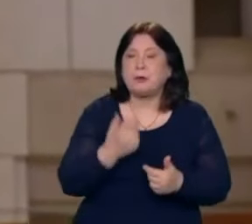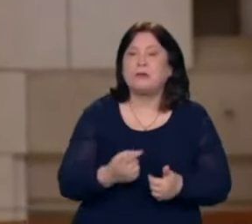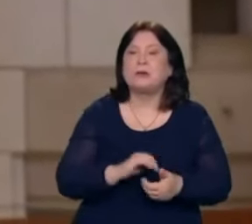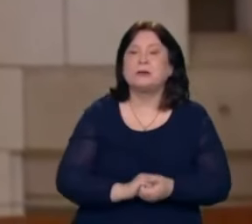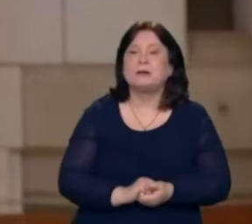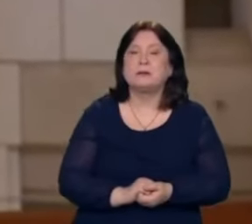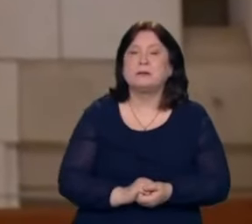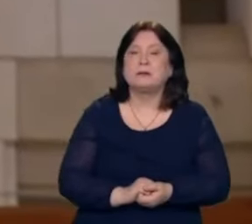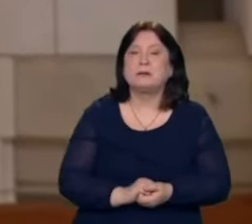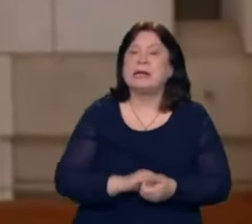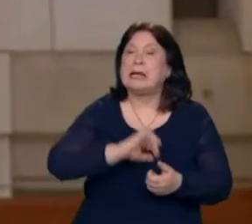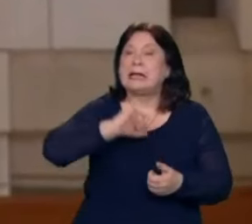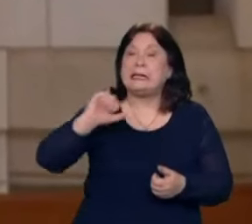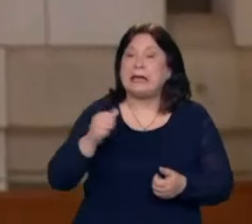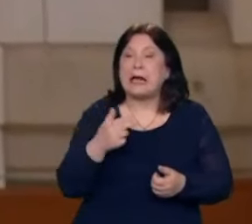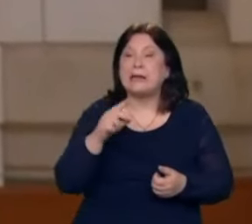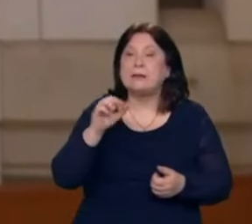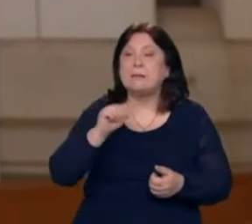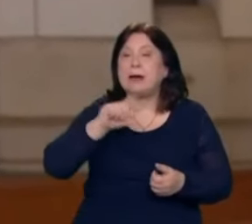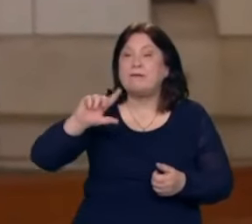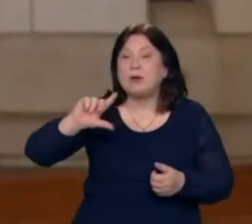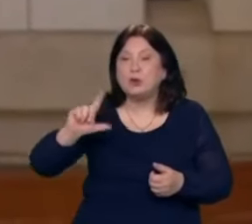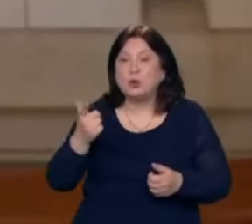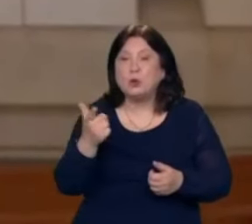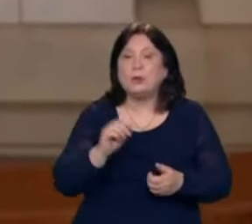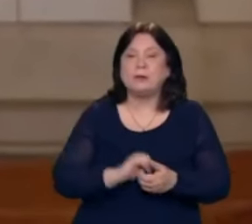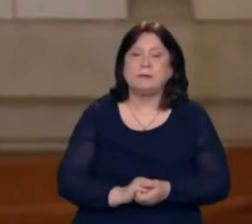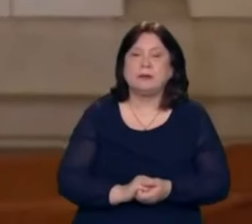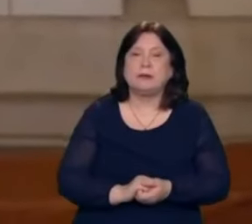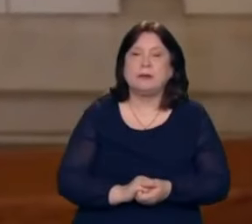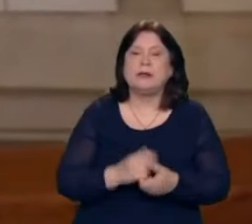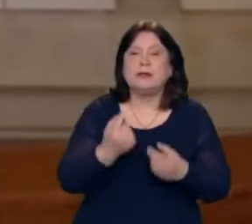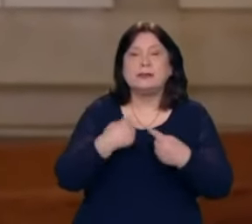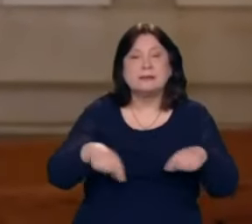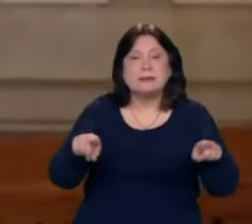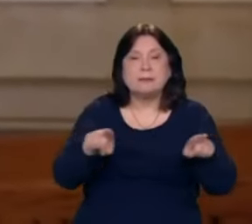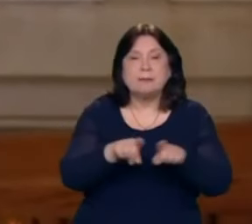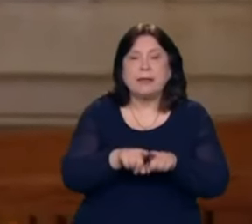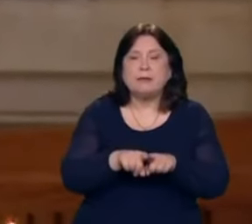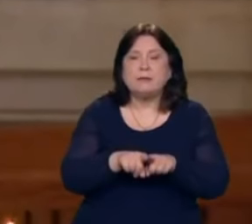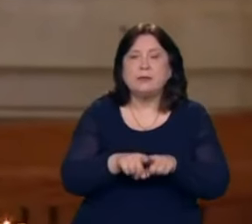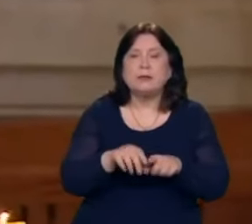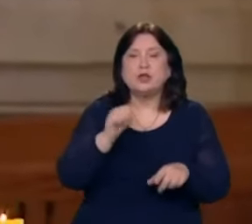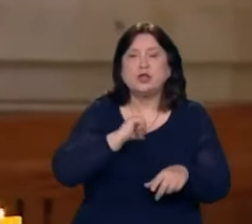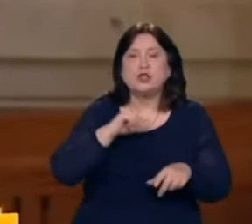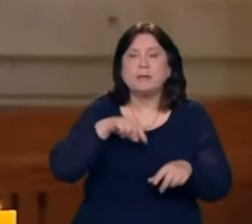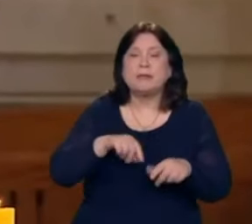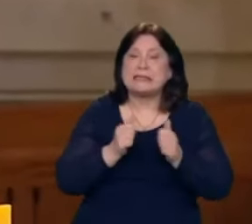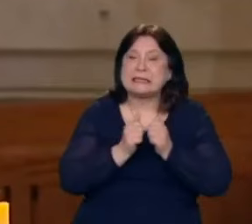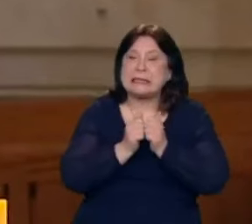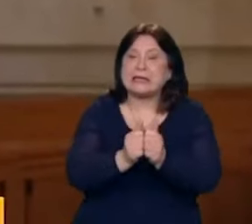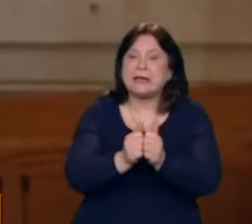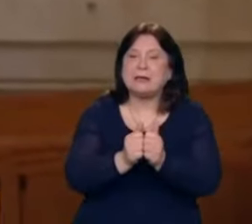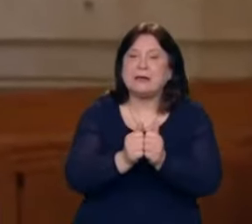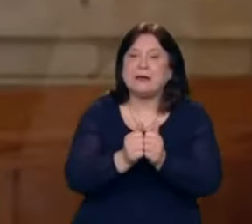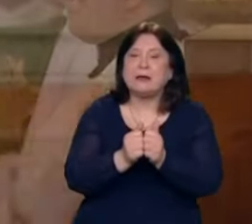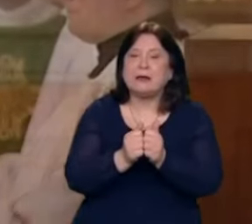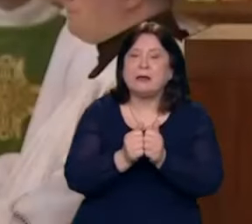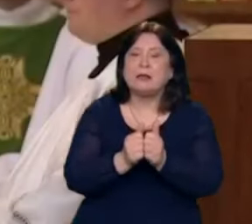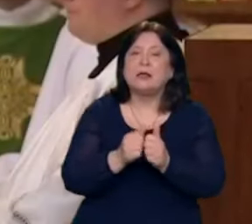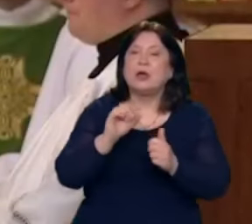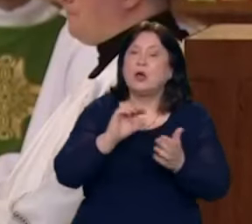pewnością Jan Paweł II spełnił co do siebie to zadanie o